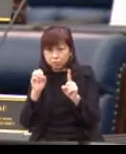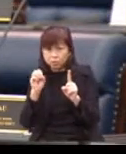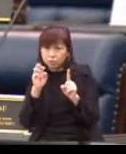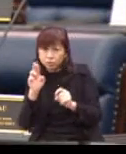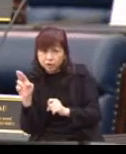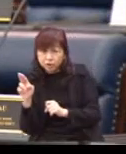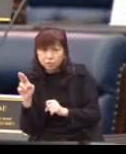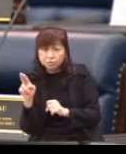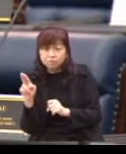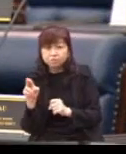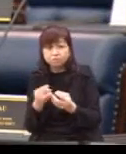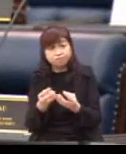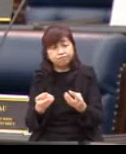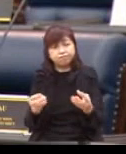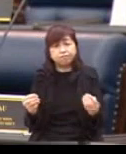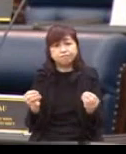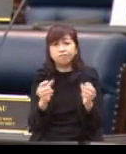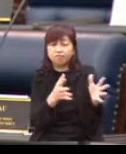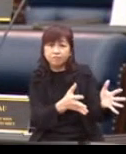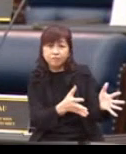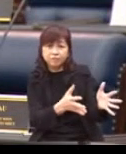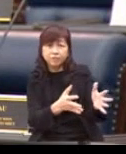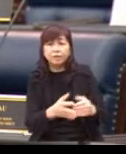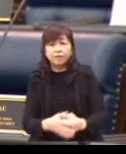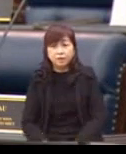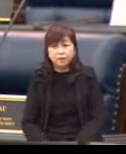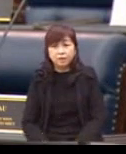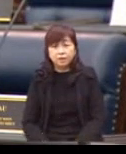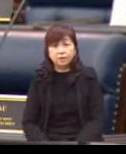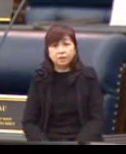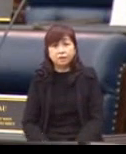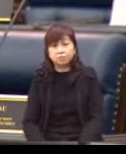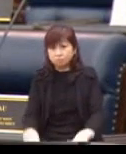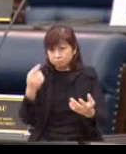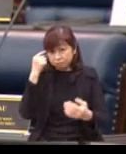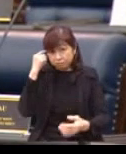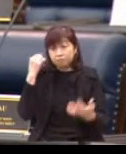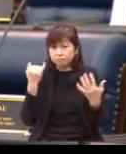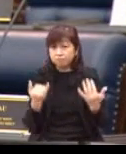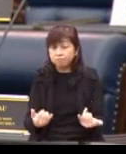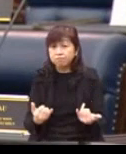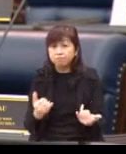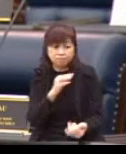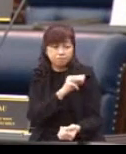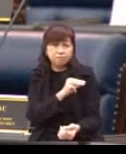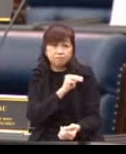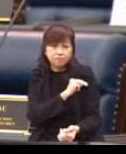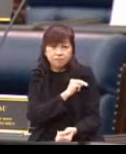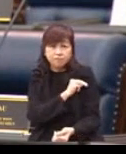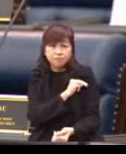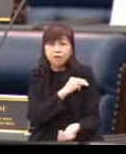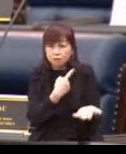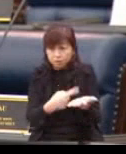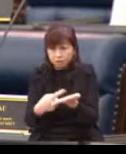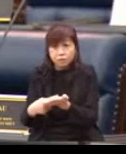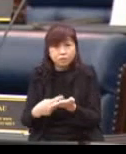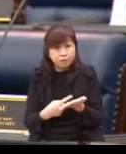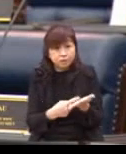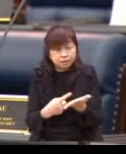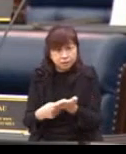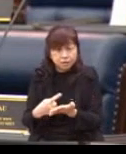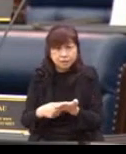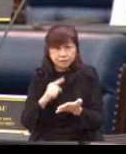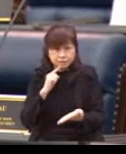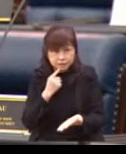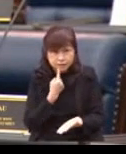apakah sudah sampai persoalan saya apakah sudah sampai waktunya Kementerian mengadakan perbincangan yang lebih serius